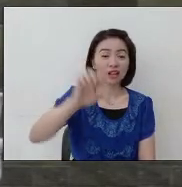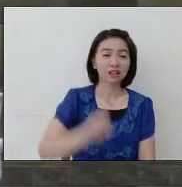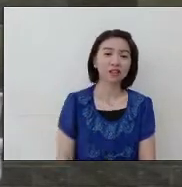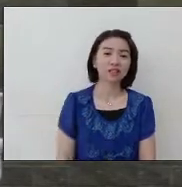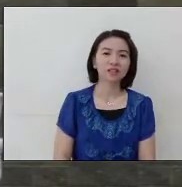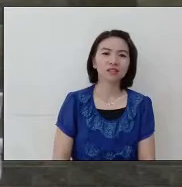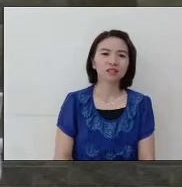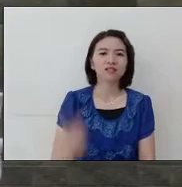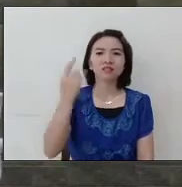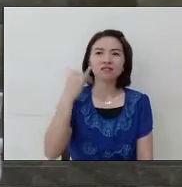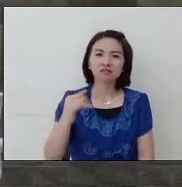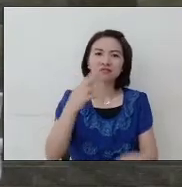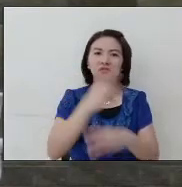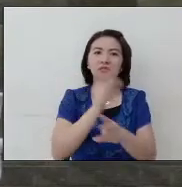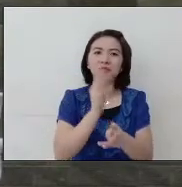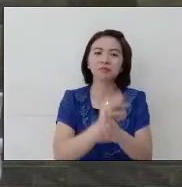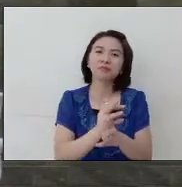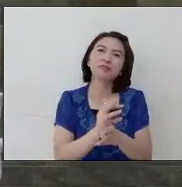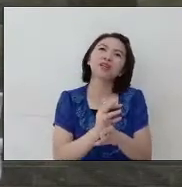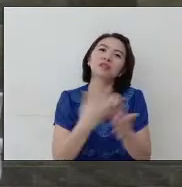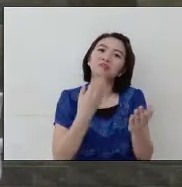inilalagay po dyan, mga kapatid, yung kamay niya.